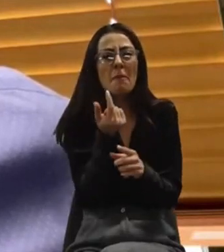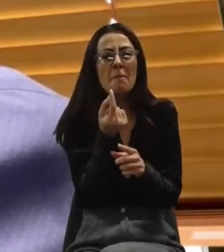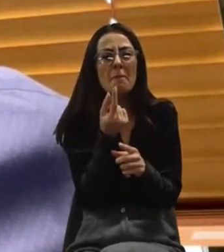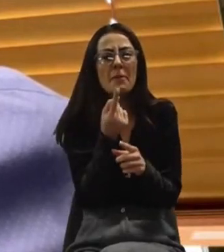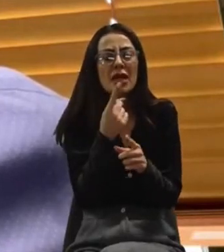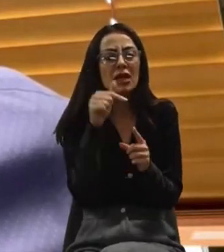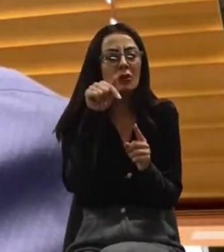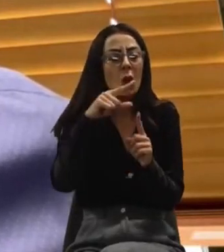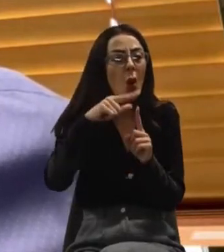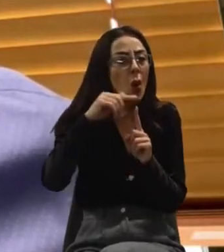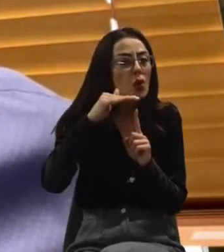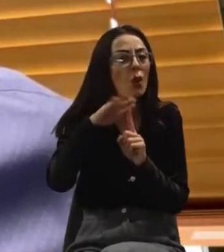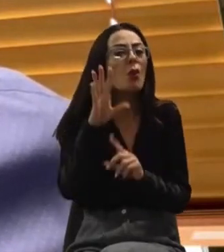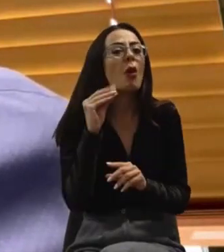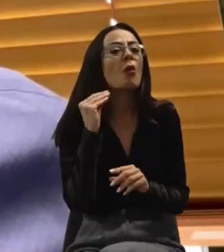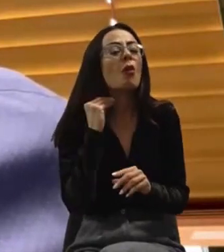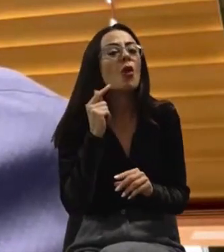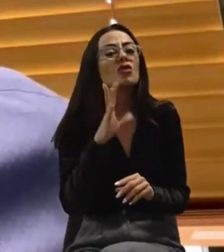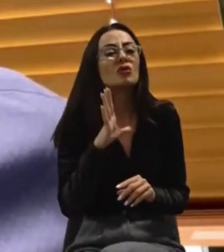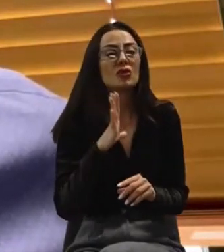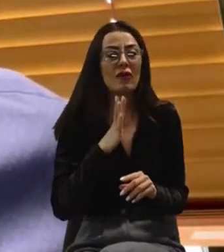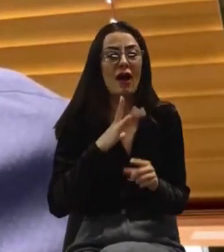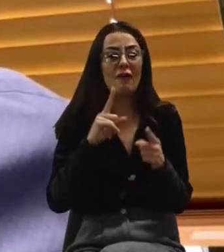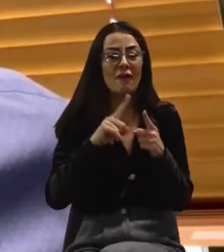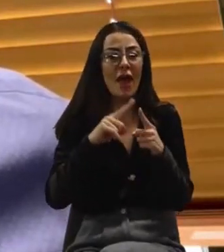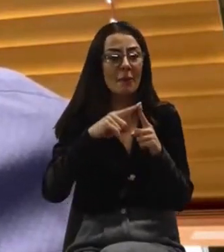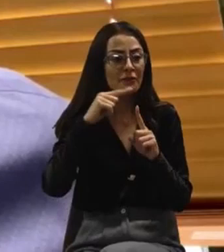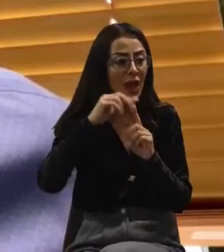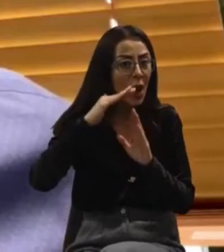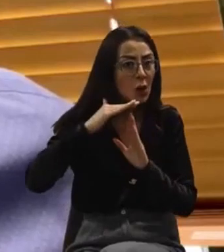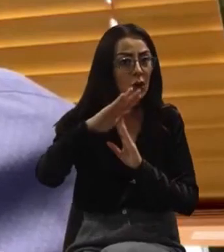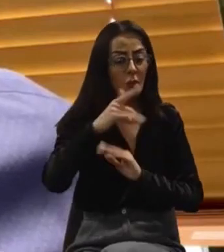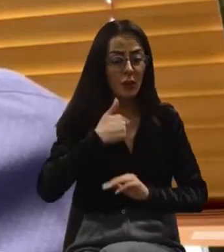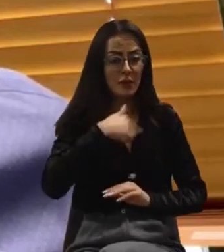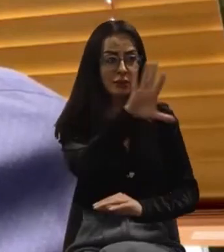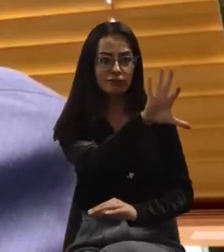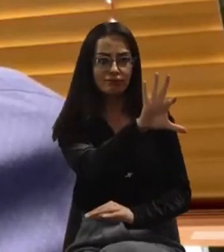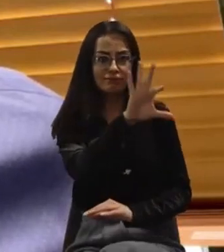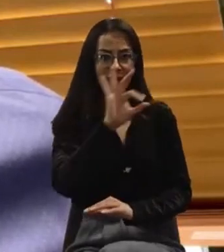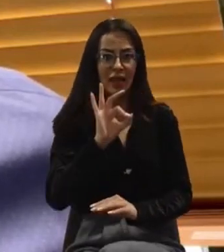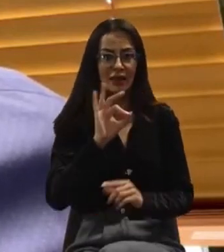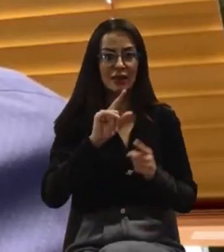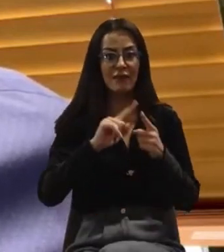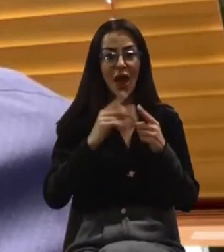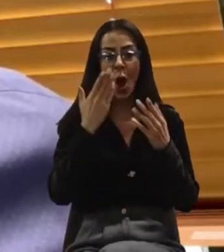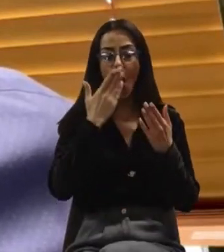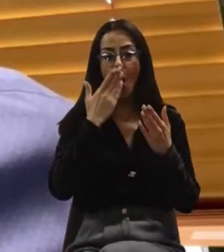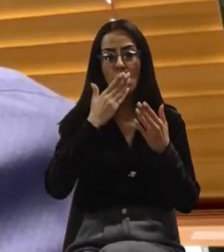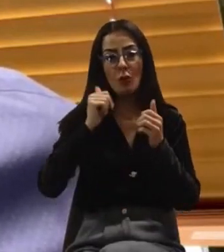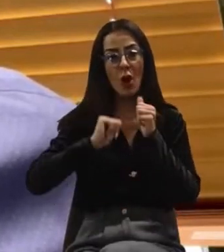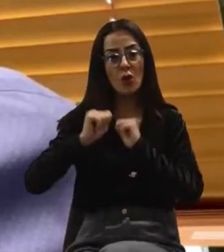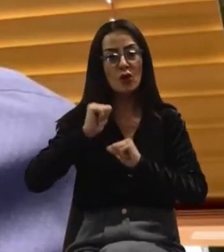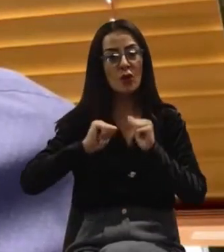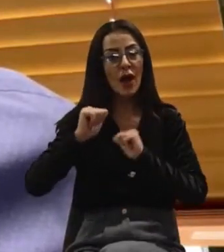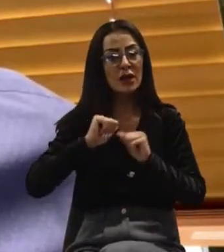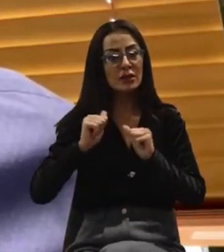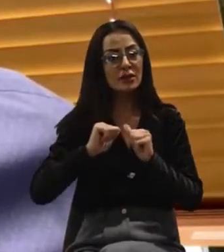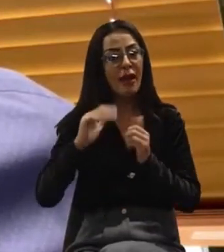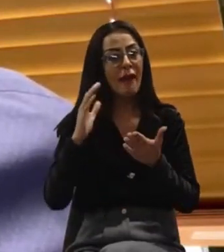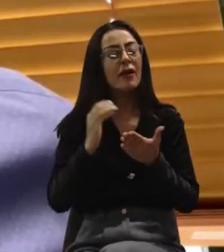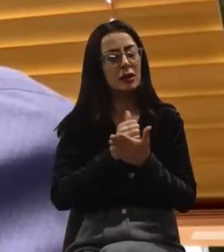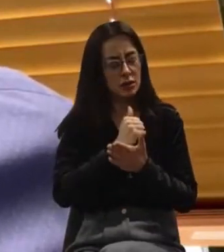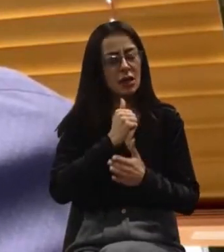borcumuz var ya dostum Asla bizi seçerek birçok insan içerisinde okuma şansı vardı okumak bizim gibi